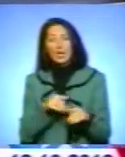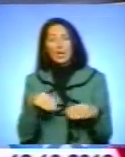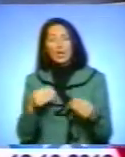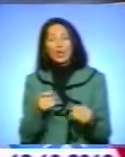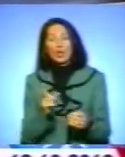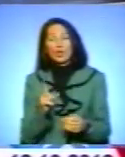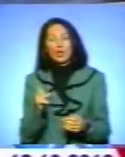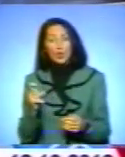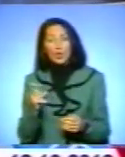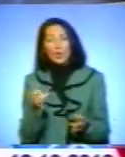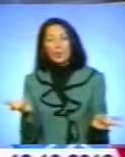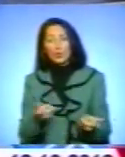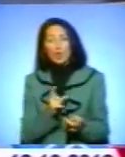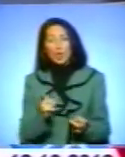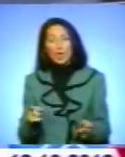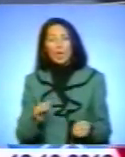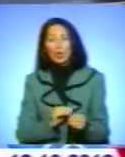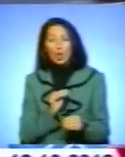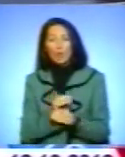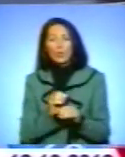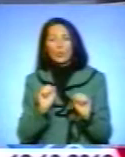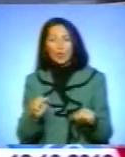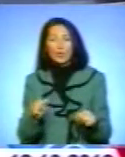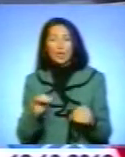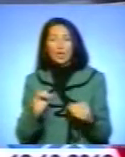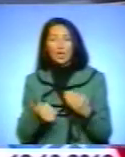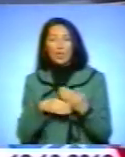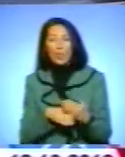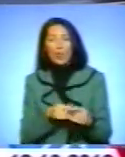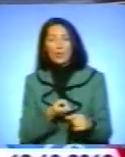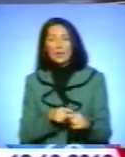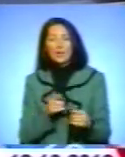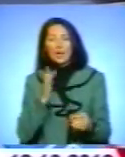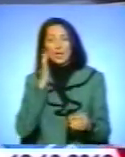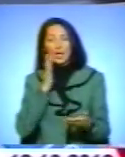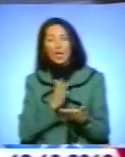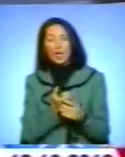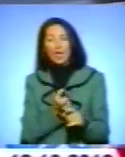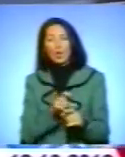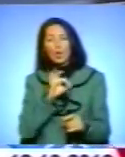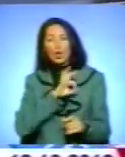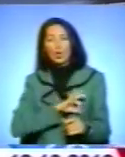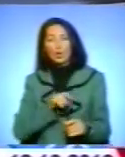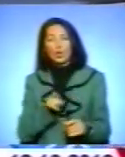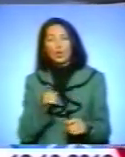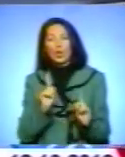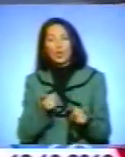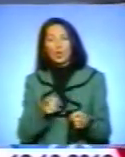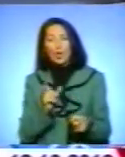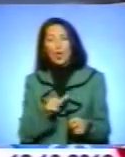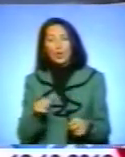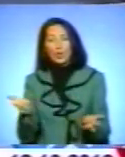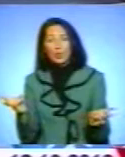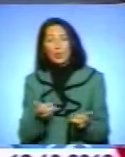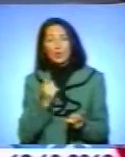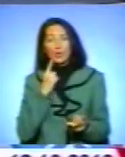людей додаткові можливості і, власне, допомогу. І ця ідея, як на мене, є дуже корисною, оскільки дійсно люди потребують